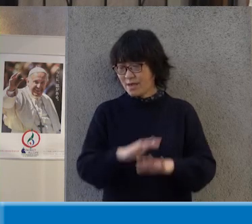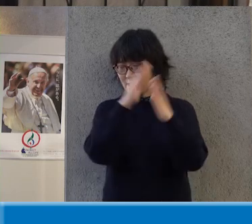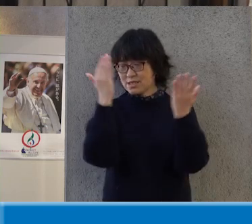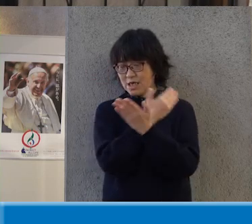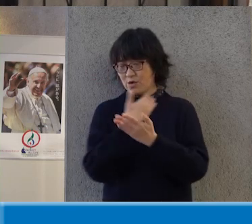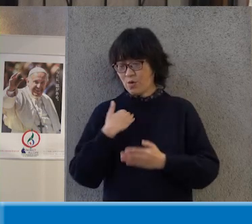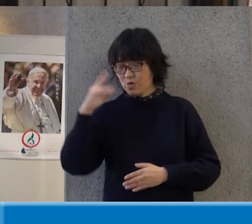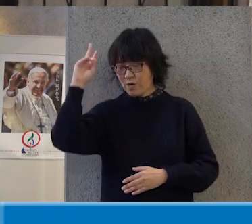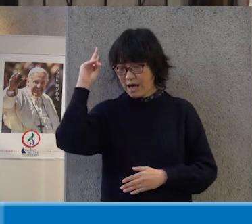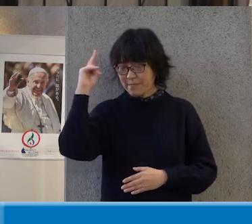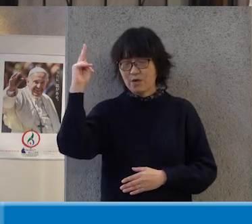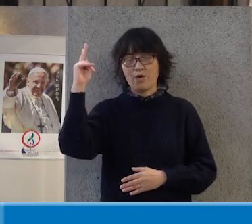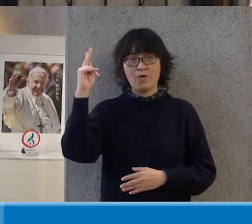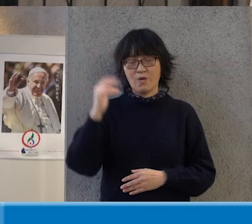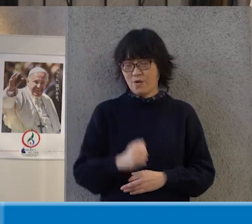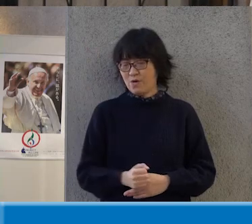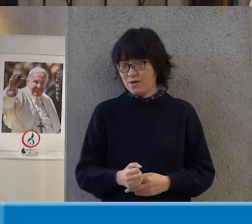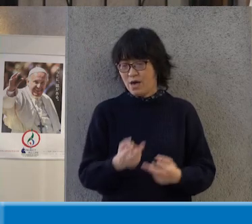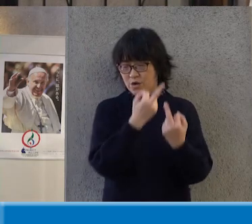全能の神と